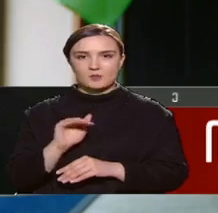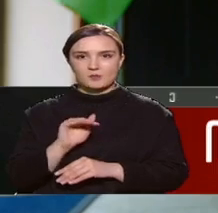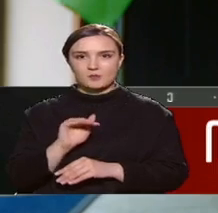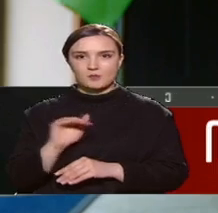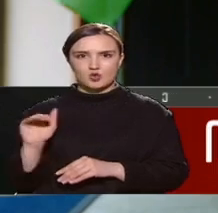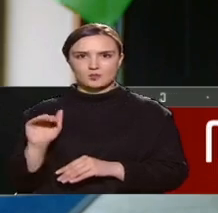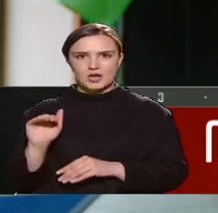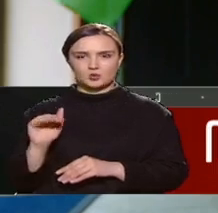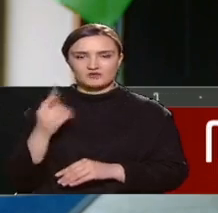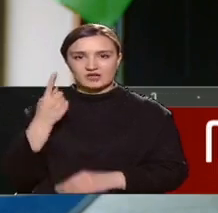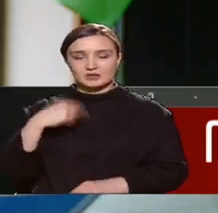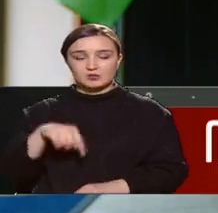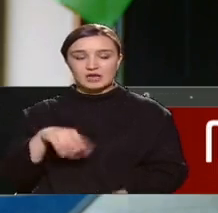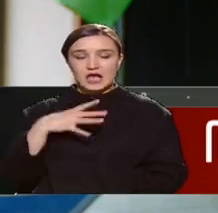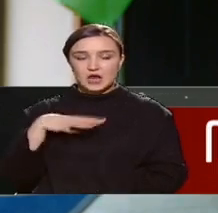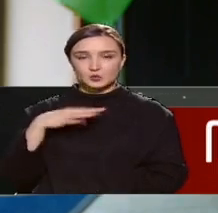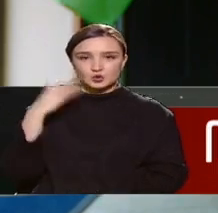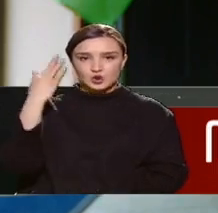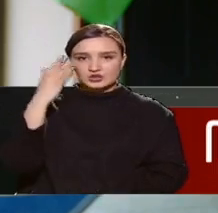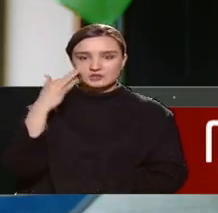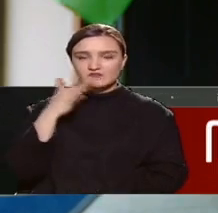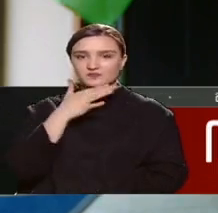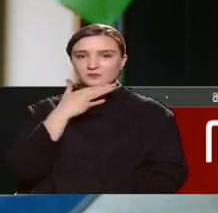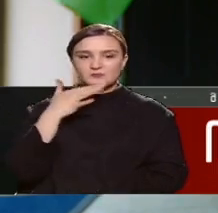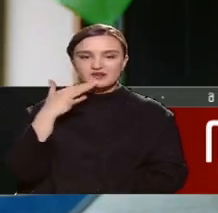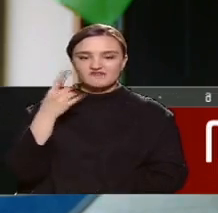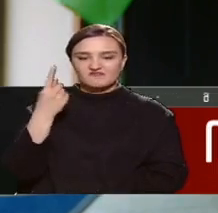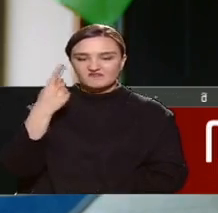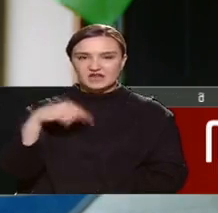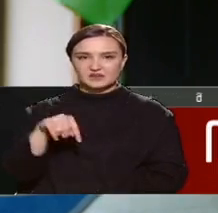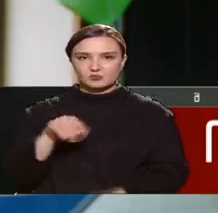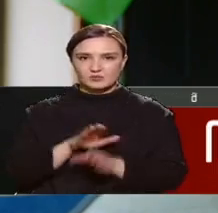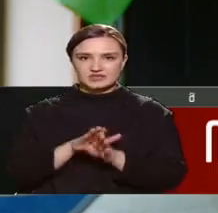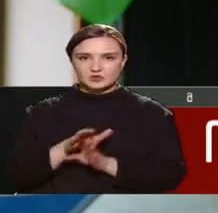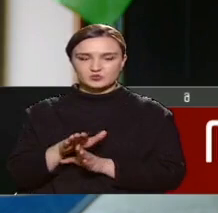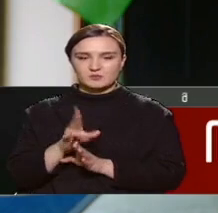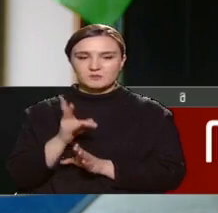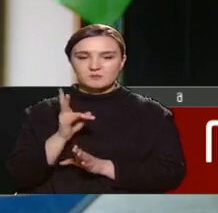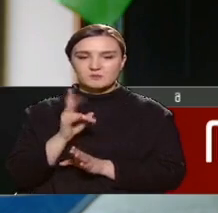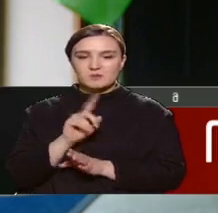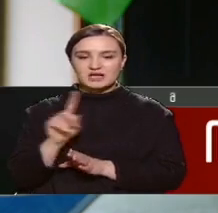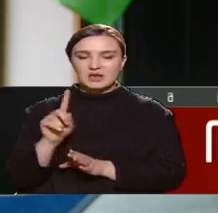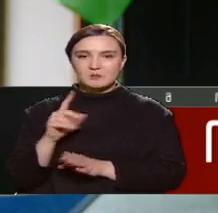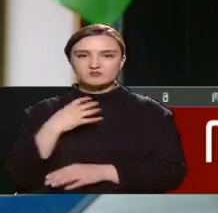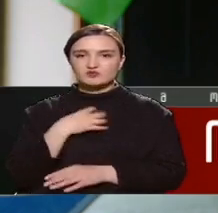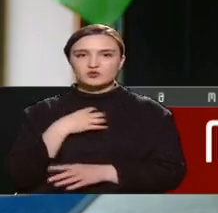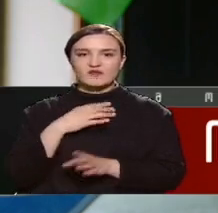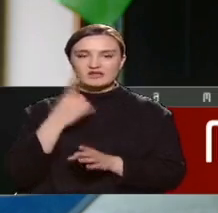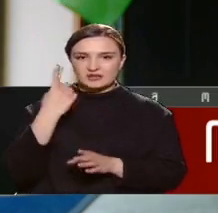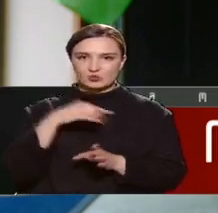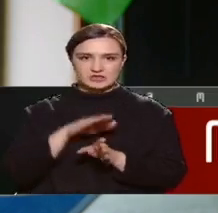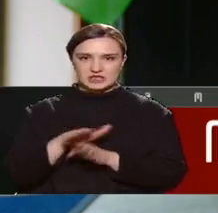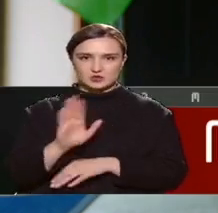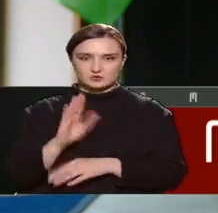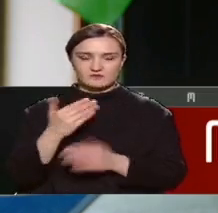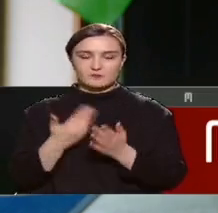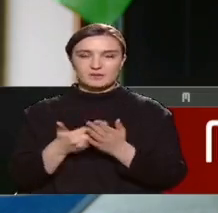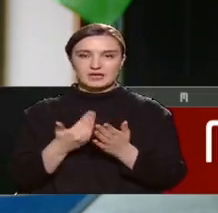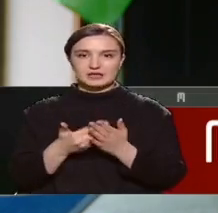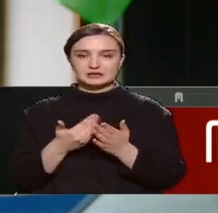რომ ძალიან ხშირად ქართული ოცნება ბევრ ვალდებულებას ასრულებს, მაგრამ არ ასრულებს მნიშვნელოვან ვალდებულებას. აი